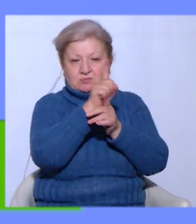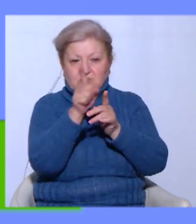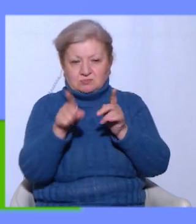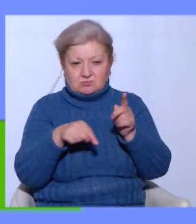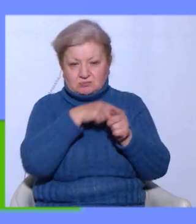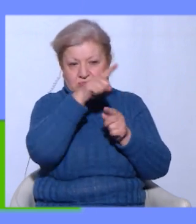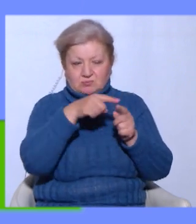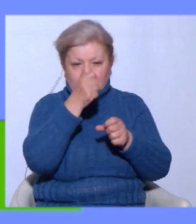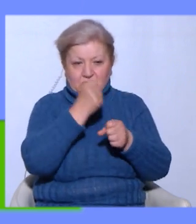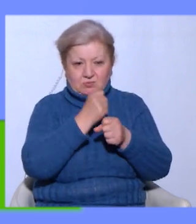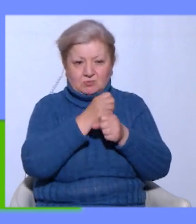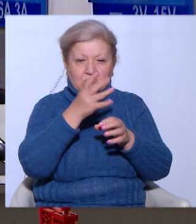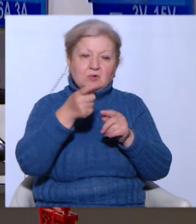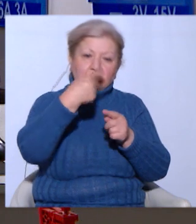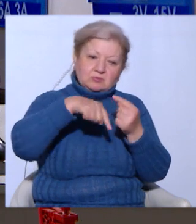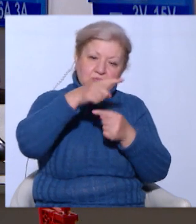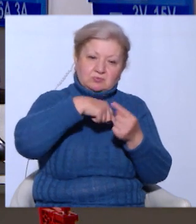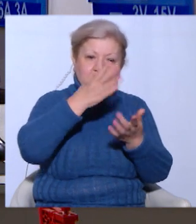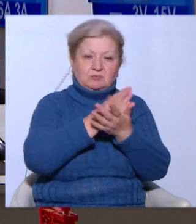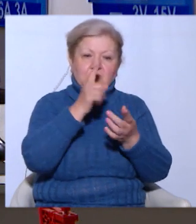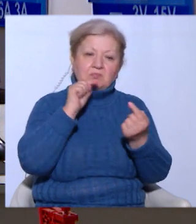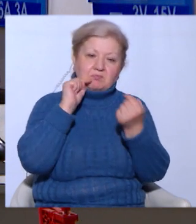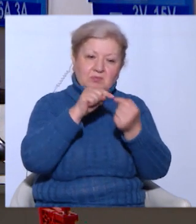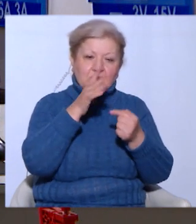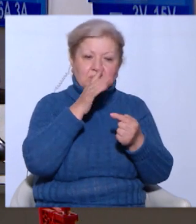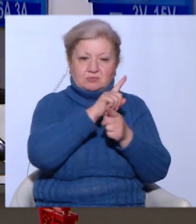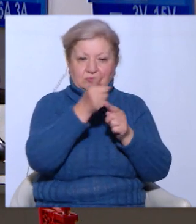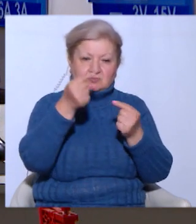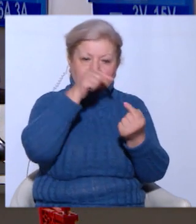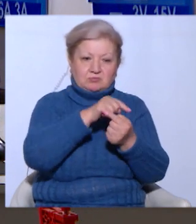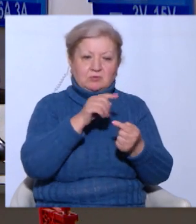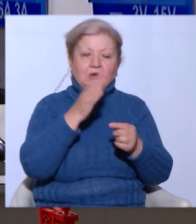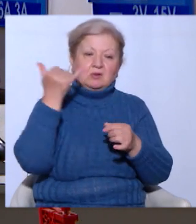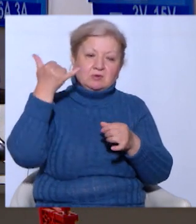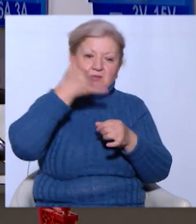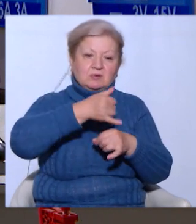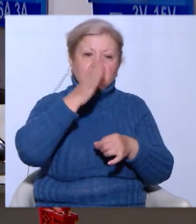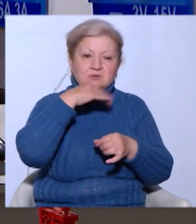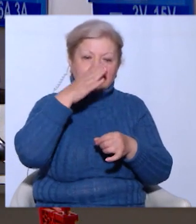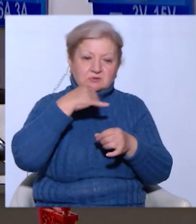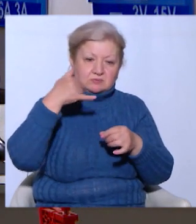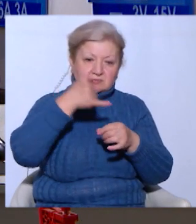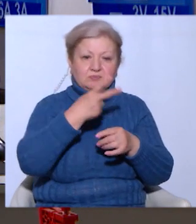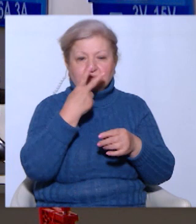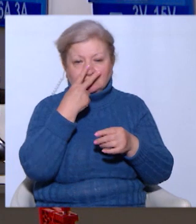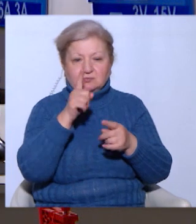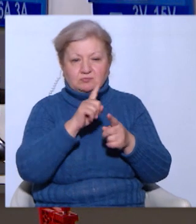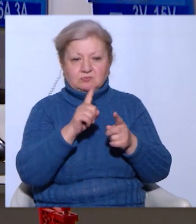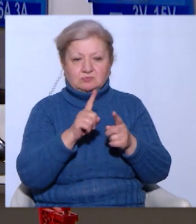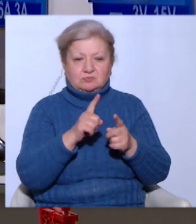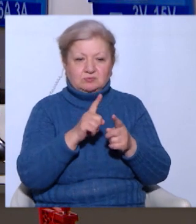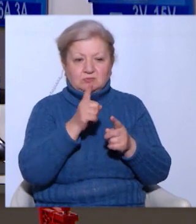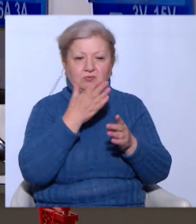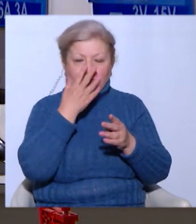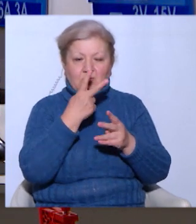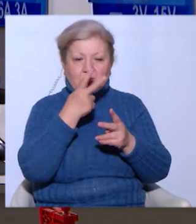საათის ისრის საპირისპირო მიმართულებით. დავასხათ წყალი ამ ბორბალს, შემდეგ საგნები ვესროლოთ და დავინახოთ როგორ არის